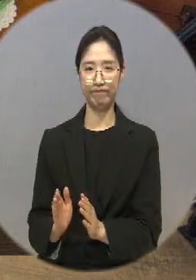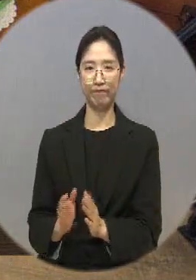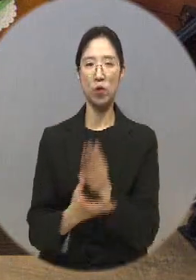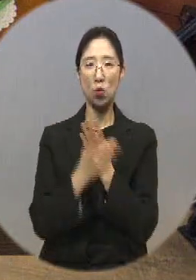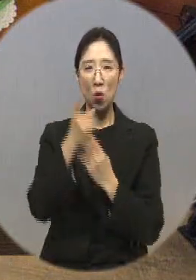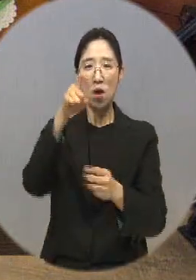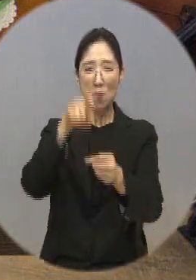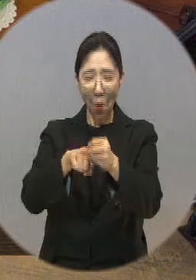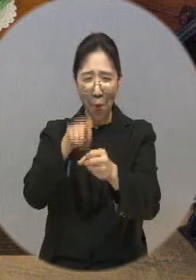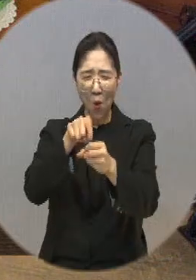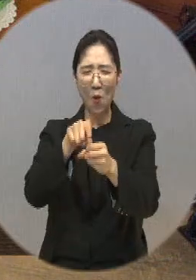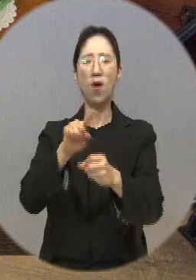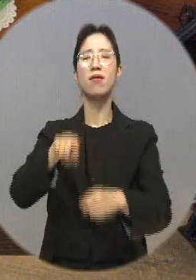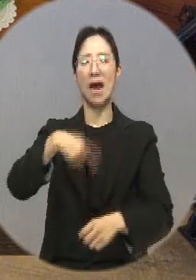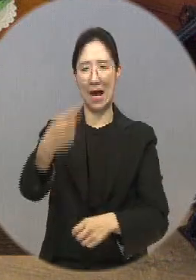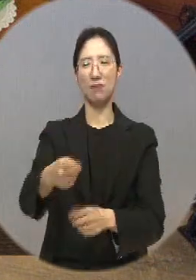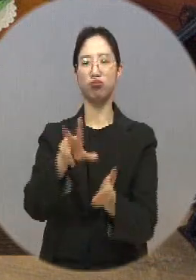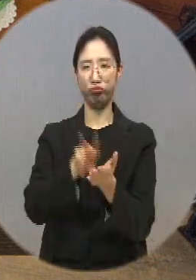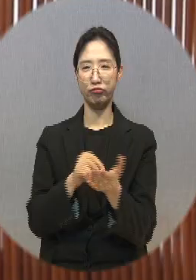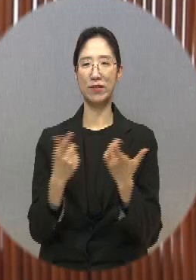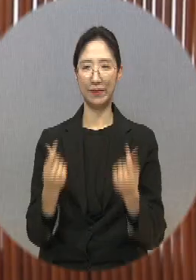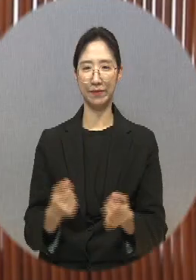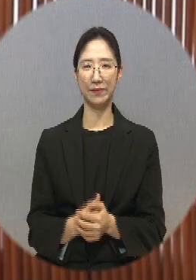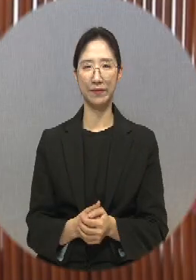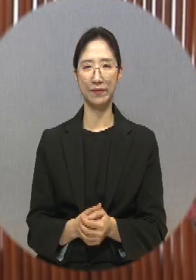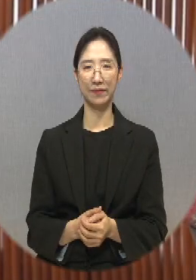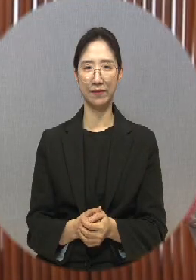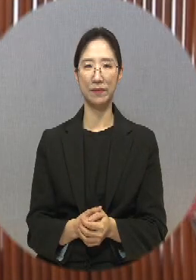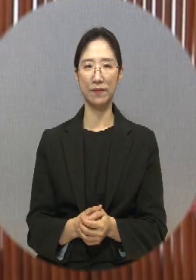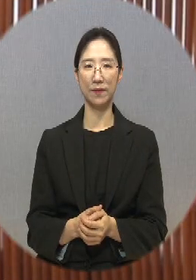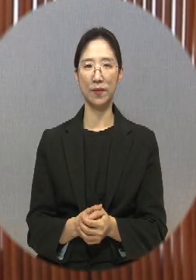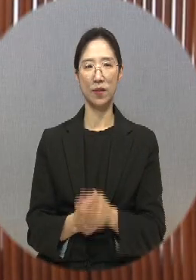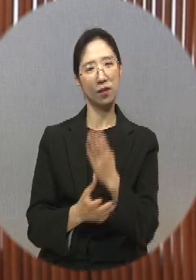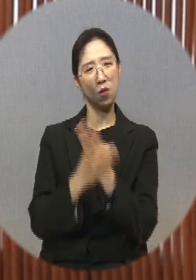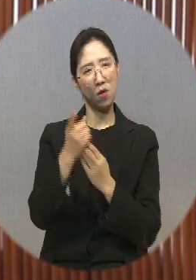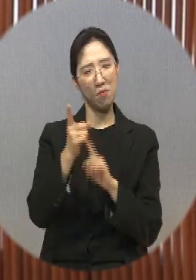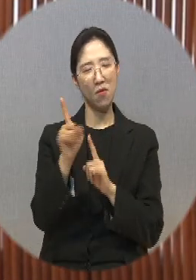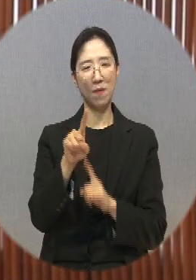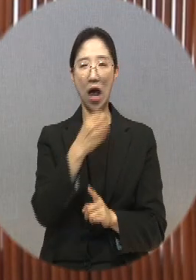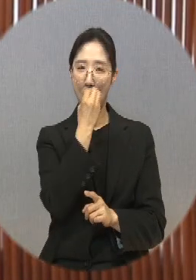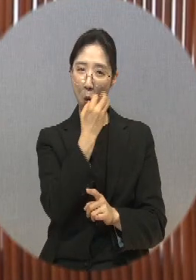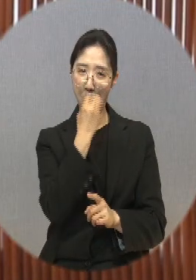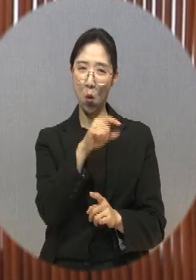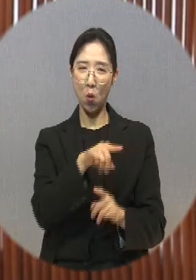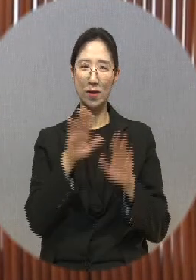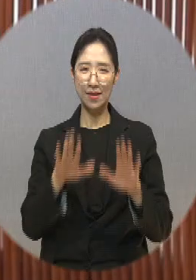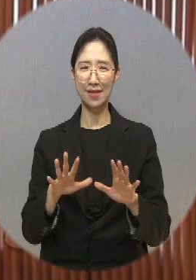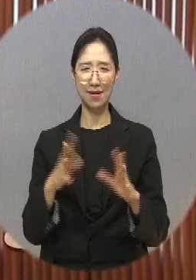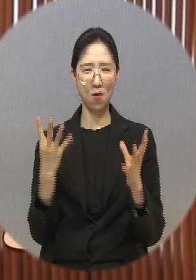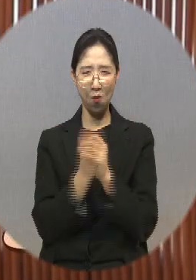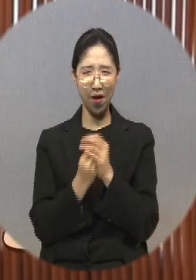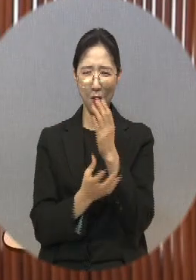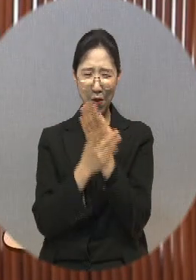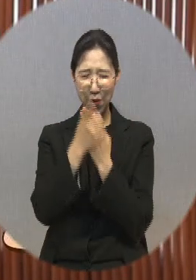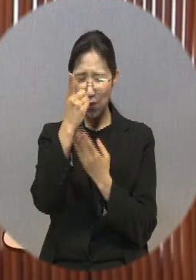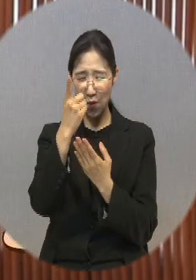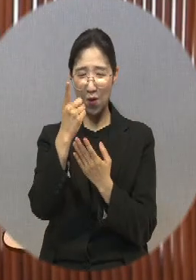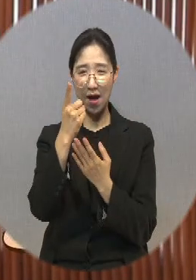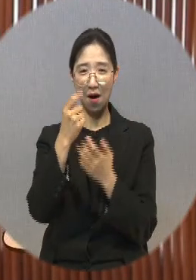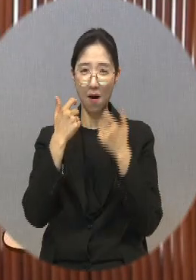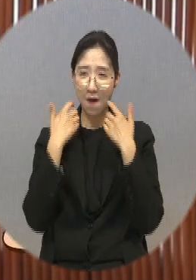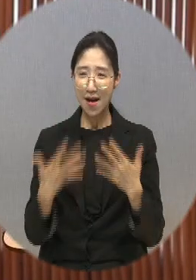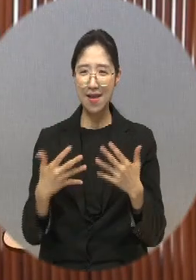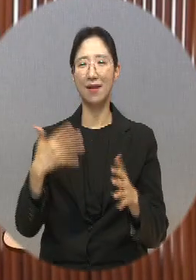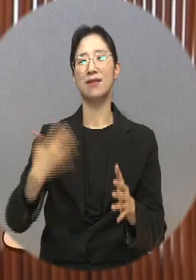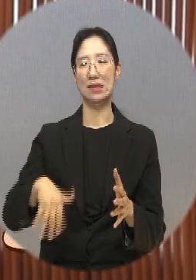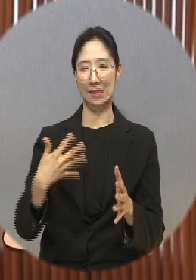통일 목표는 그 다음의 문제라고 저는 생각이 돼요. 그래서 통합, 어찌 보면 홍콩은 아직 통일이라고 하는 완전한